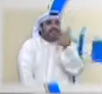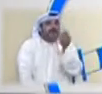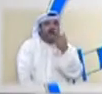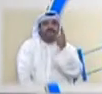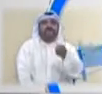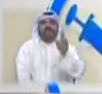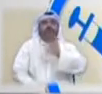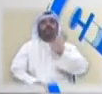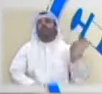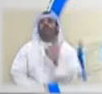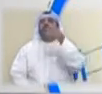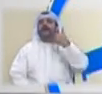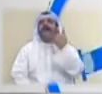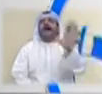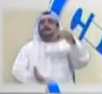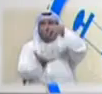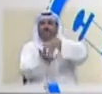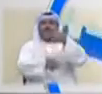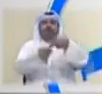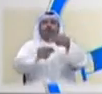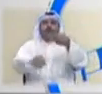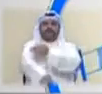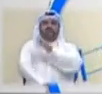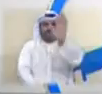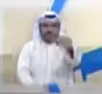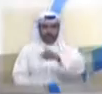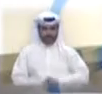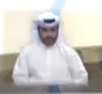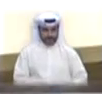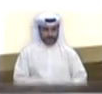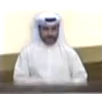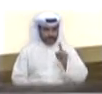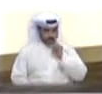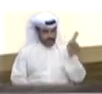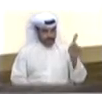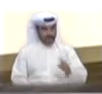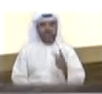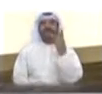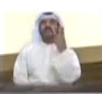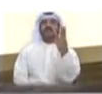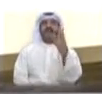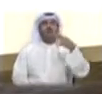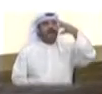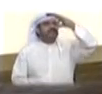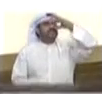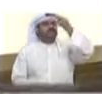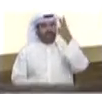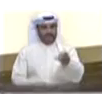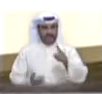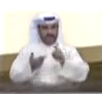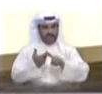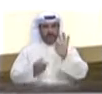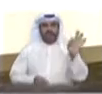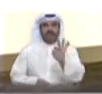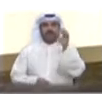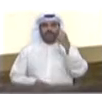في مختلف مراكز الرعاية الصحية الأولية. 3 طعومات رئيسية ومتوفرة في جميع مراكز الصحة